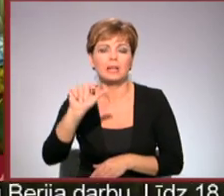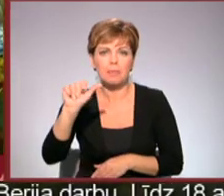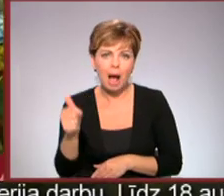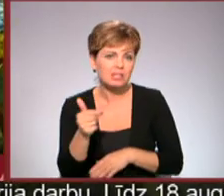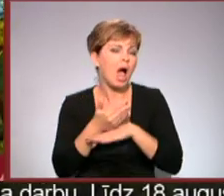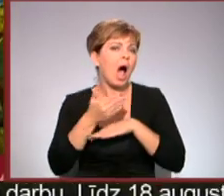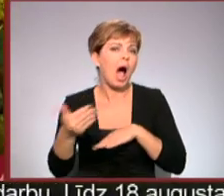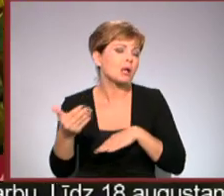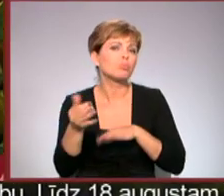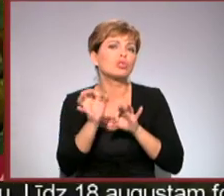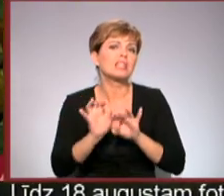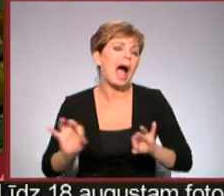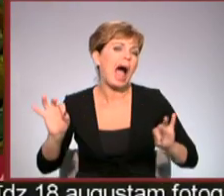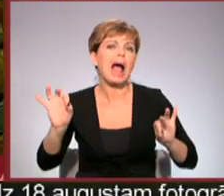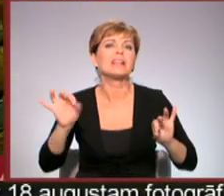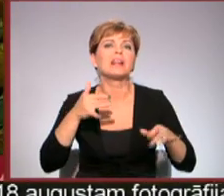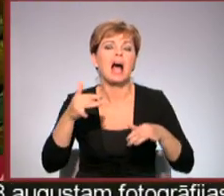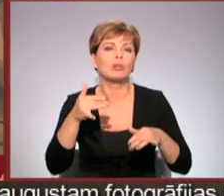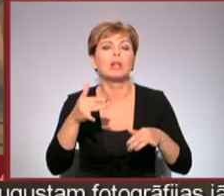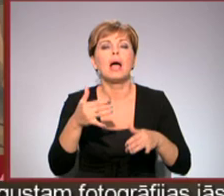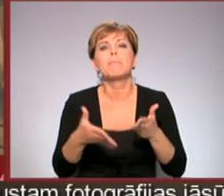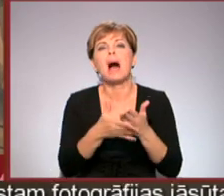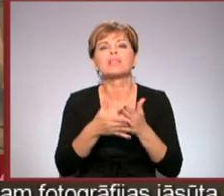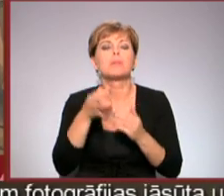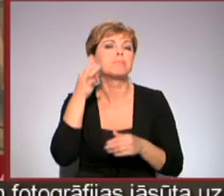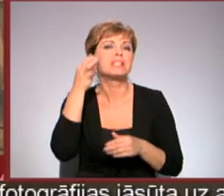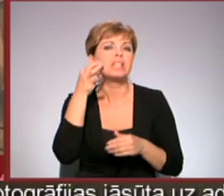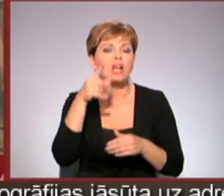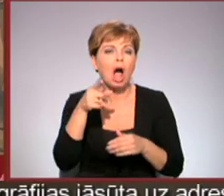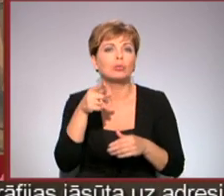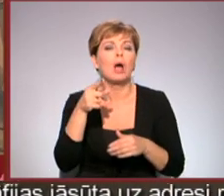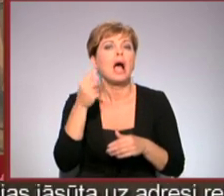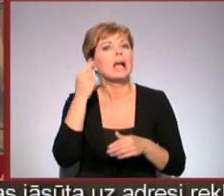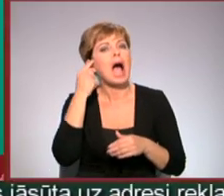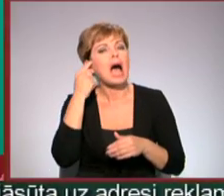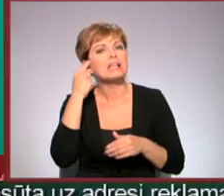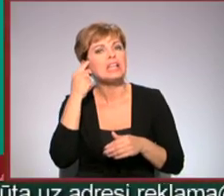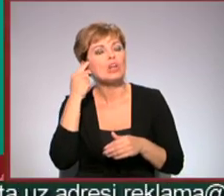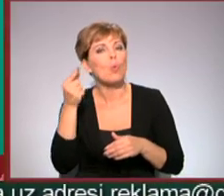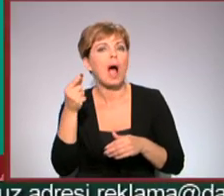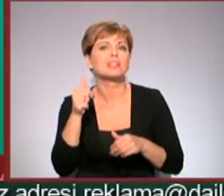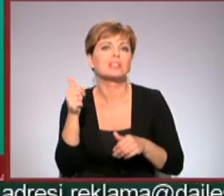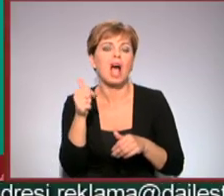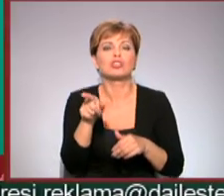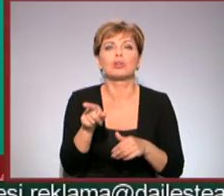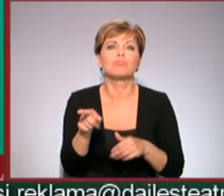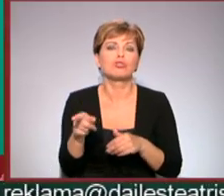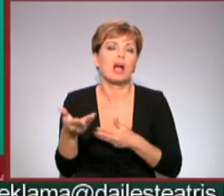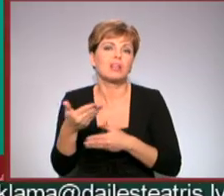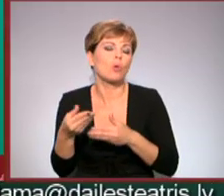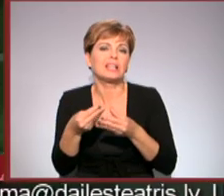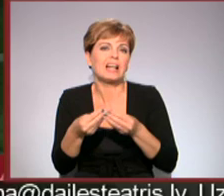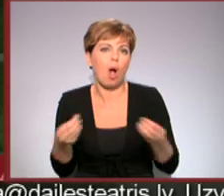ārpus daļredzes ir sastapušies ar psihiatru palīdzību. Robežas starp garīgo saslimšanu un māksliniecisko jaunrādi mēdz būt tik